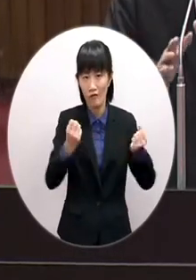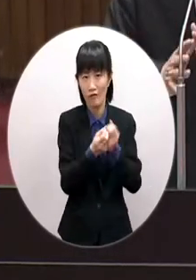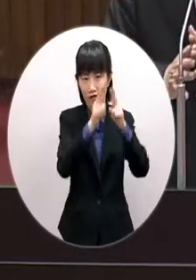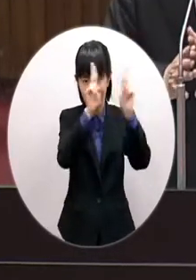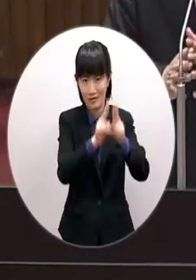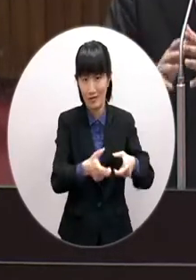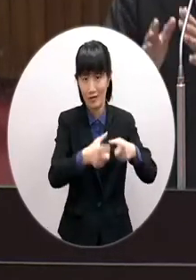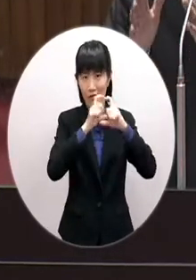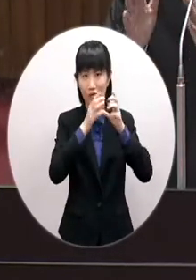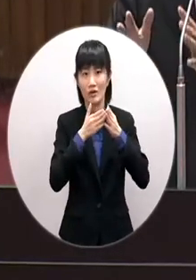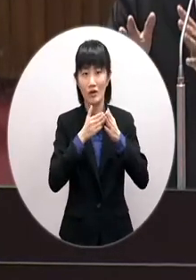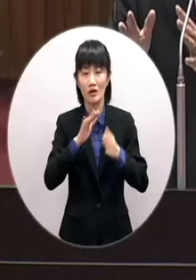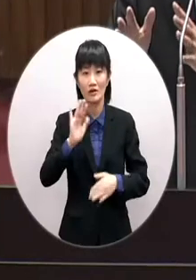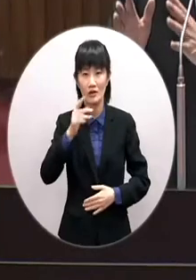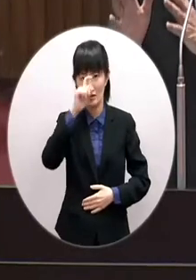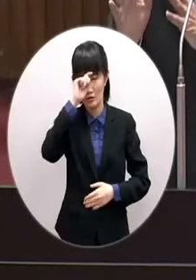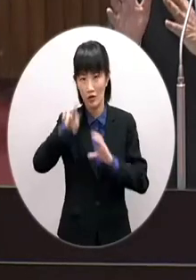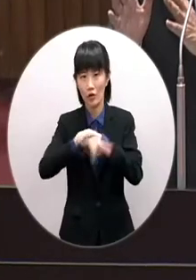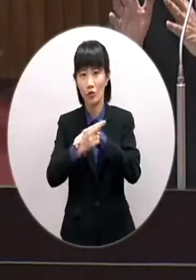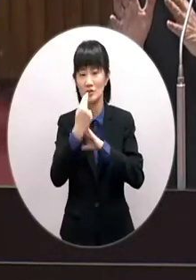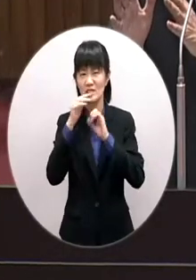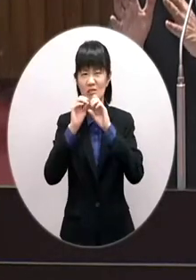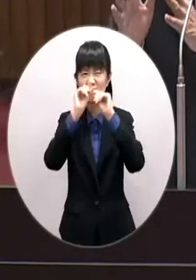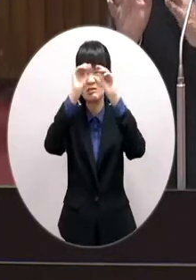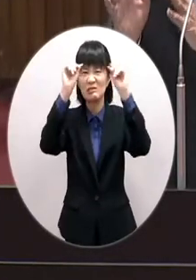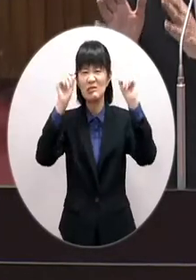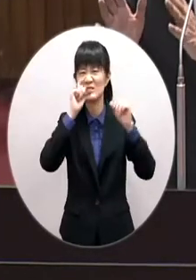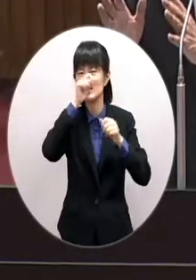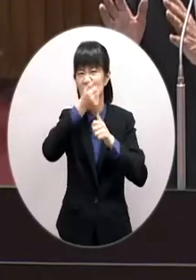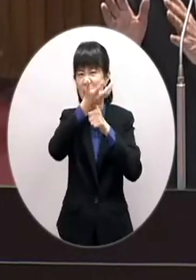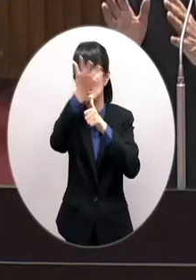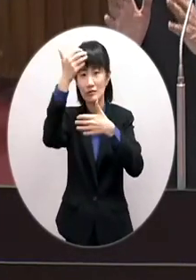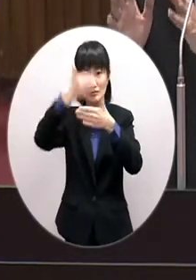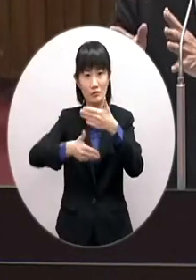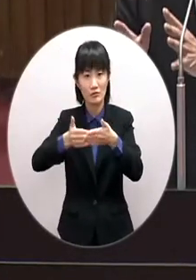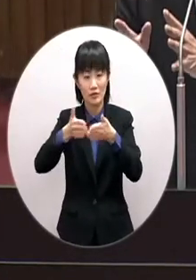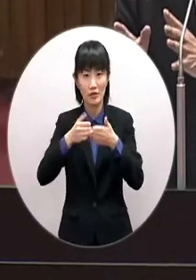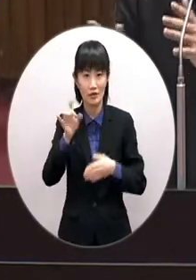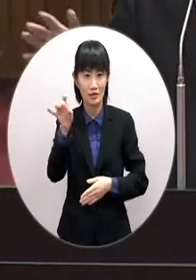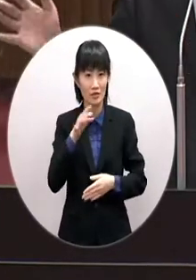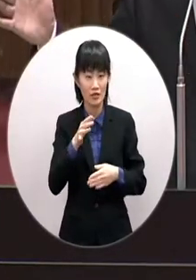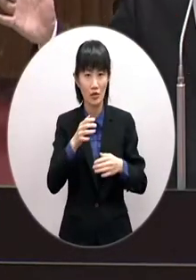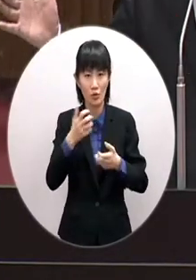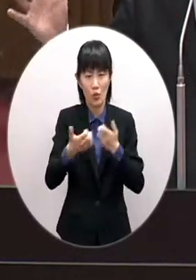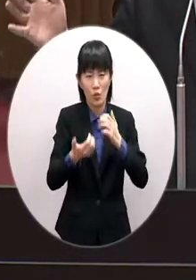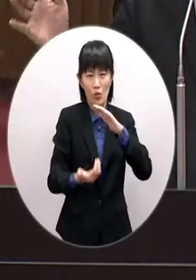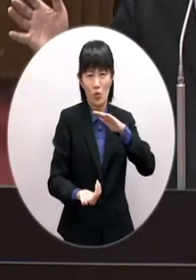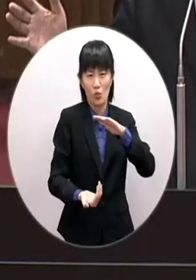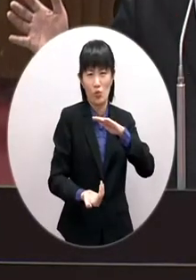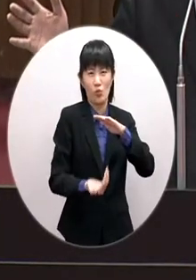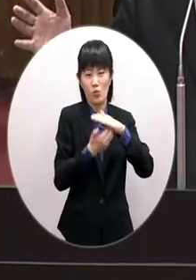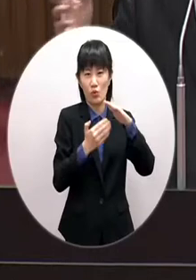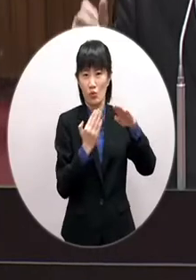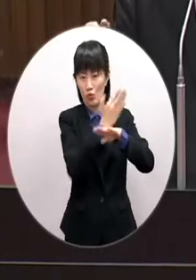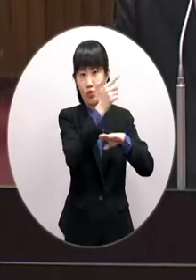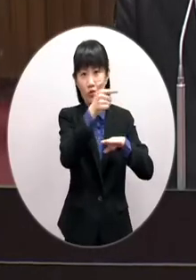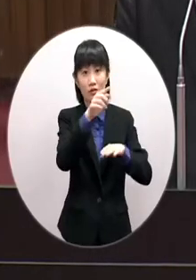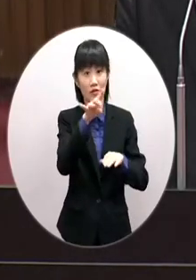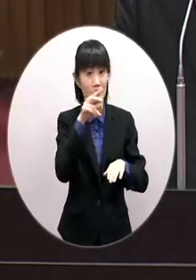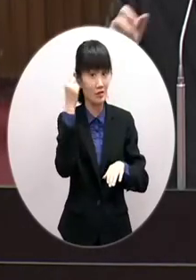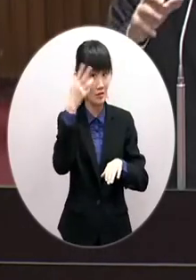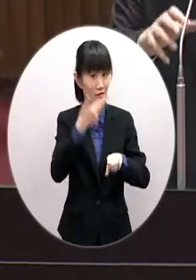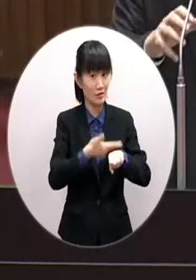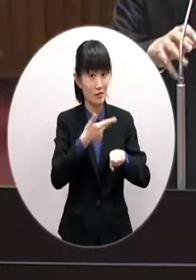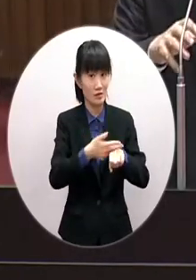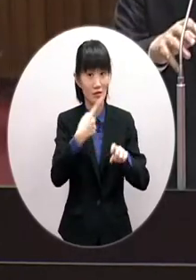降低空污的问题，我们也采用了超临界这样的设备，再加上最先进的除污设